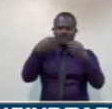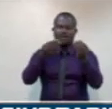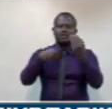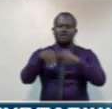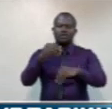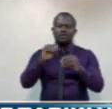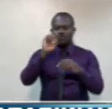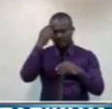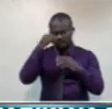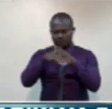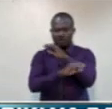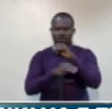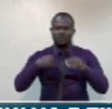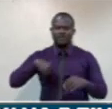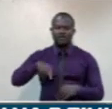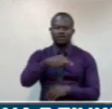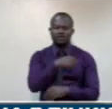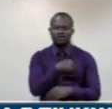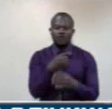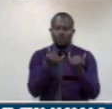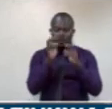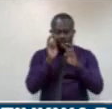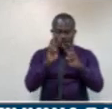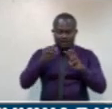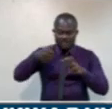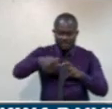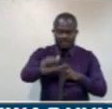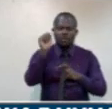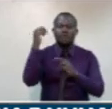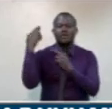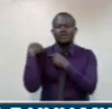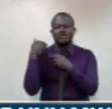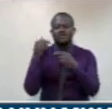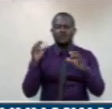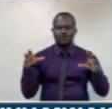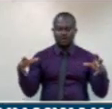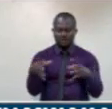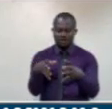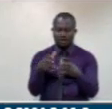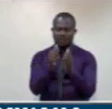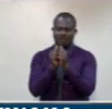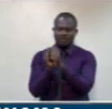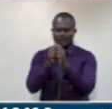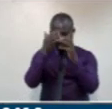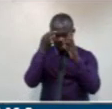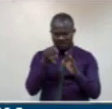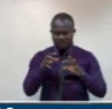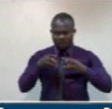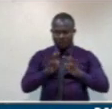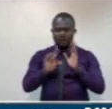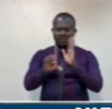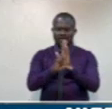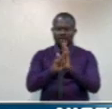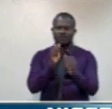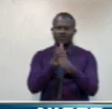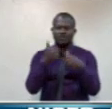y'amasoko ya leta mu bihugu byacu urebye nibo baba banashinzwe no gushyira hamwe ingamba, uburyo amategeko